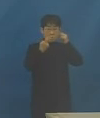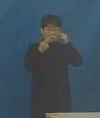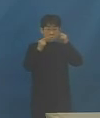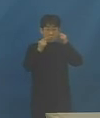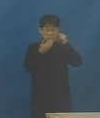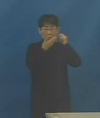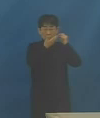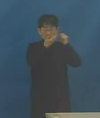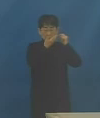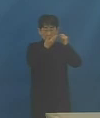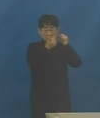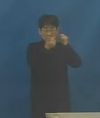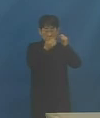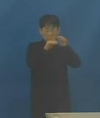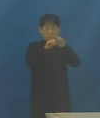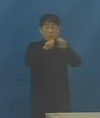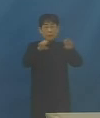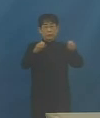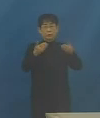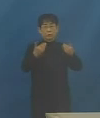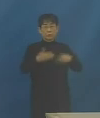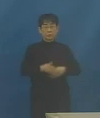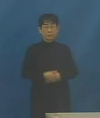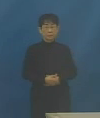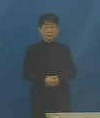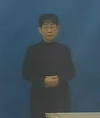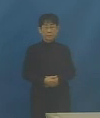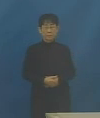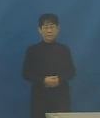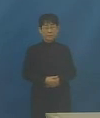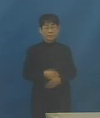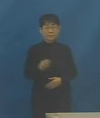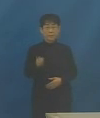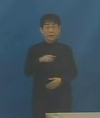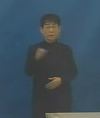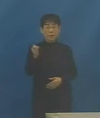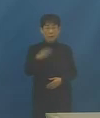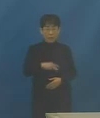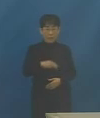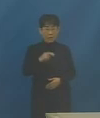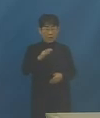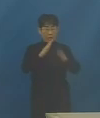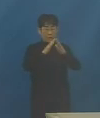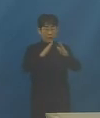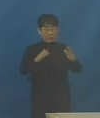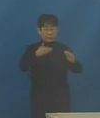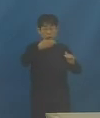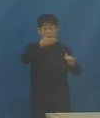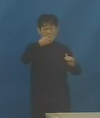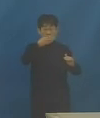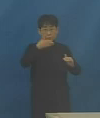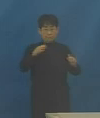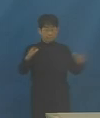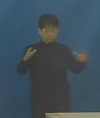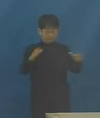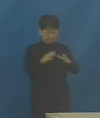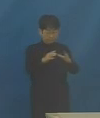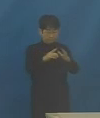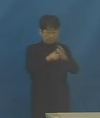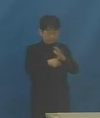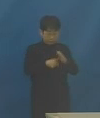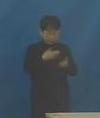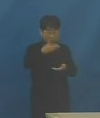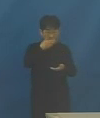ていただかなきゃいけないわけでありますがそれと併せてですね回食事でのあの歓声が目指すということであります